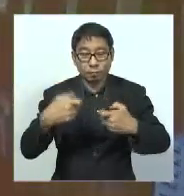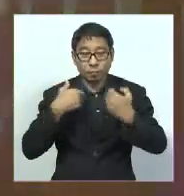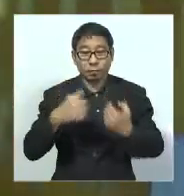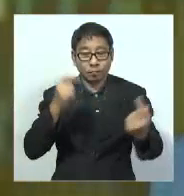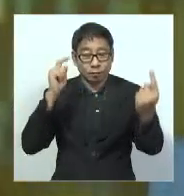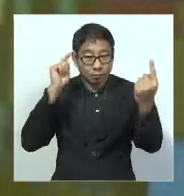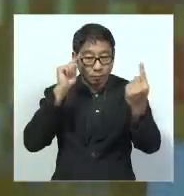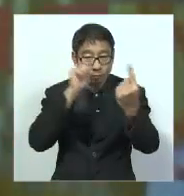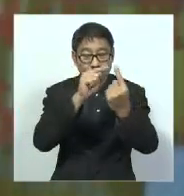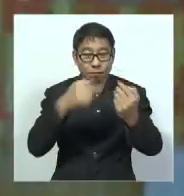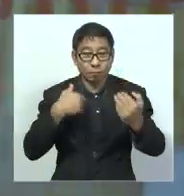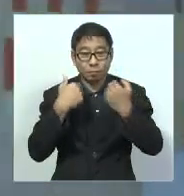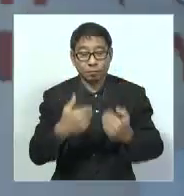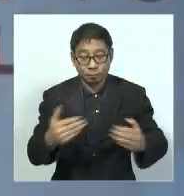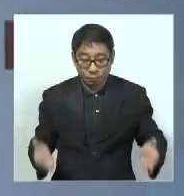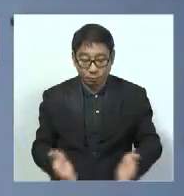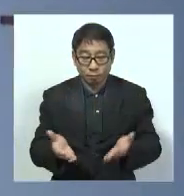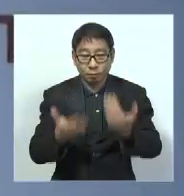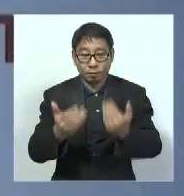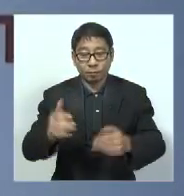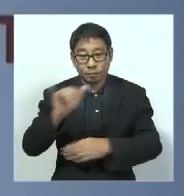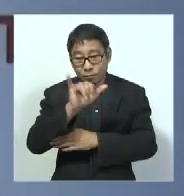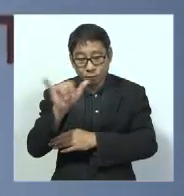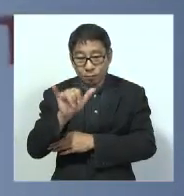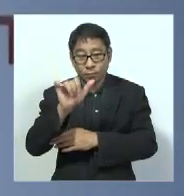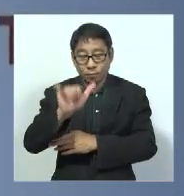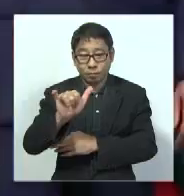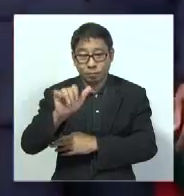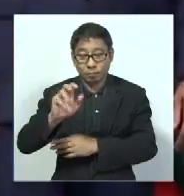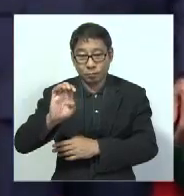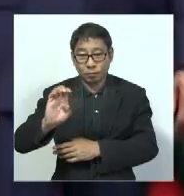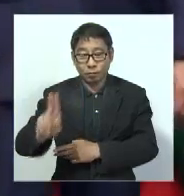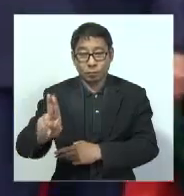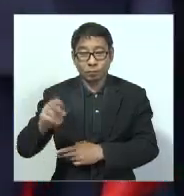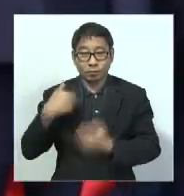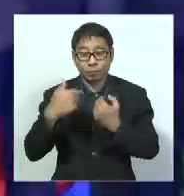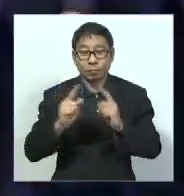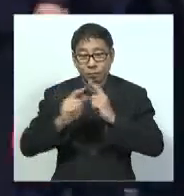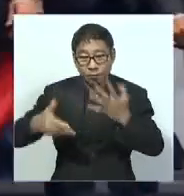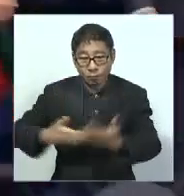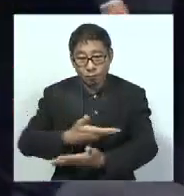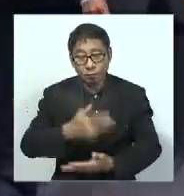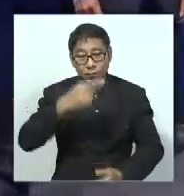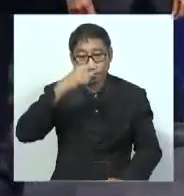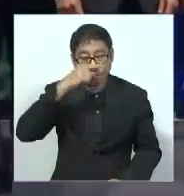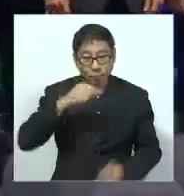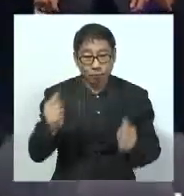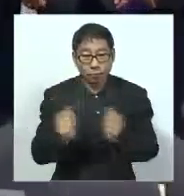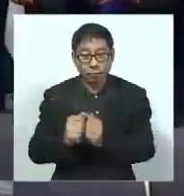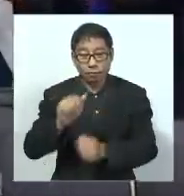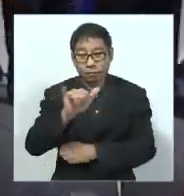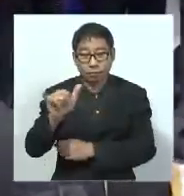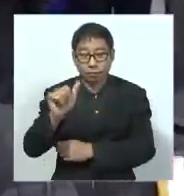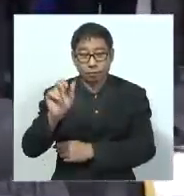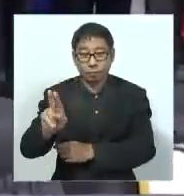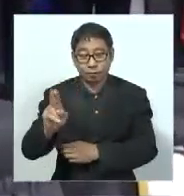ลุ่มอุตสาหกรรมเป้าหมายตลอดจนผลักดันให้สหภาพยุโรปหรือว่า EU กลับมาเจรจา FTA ไทย EU และอาเ